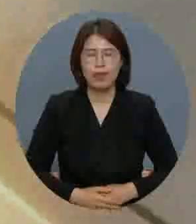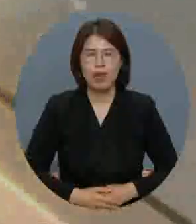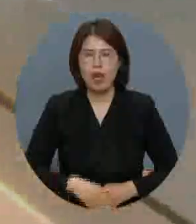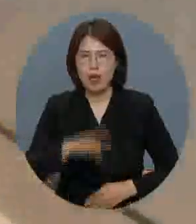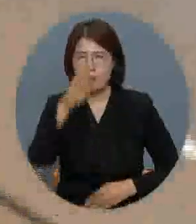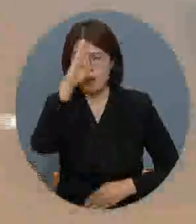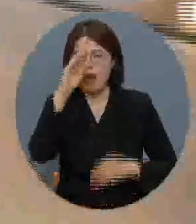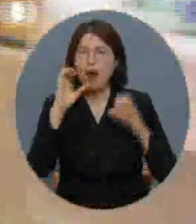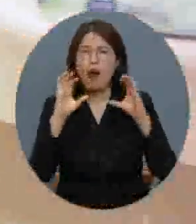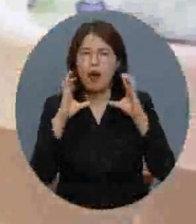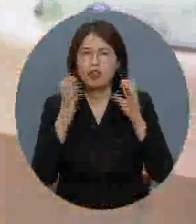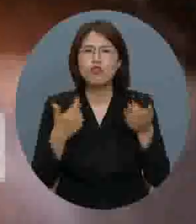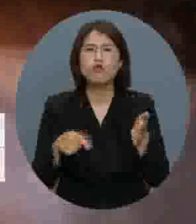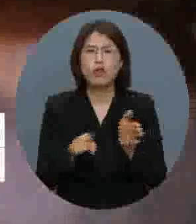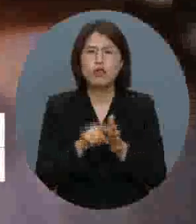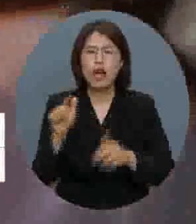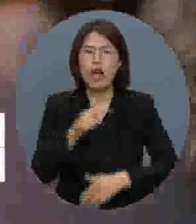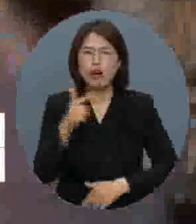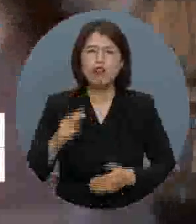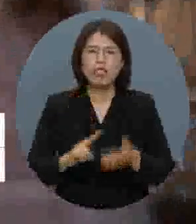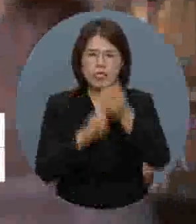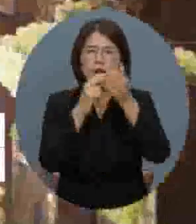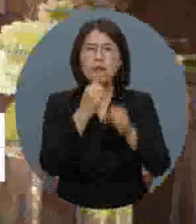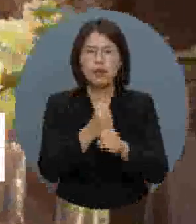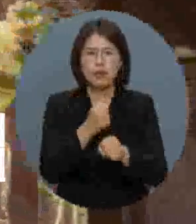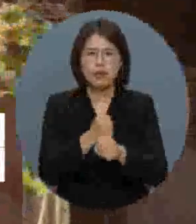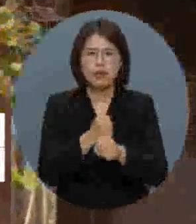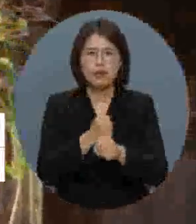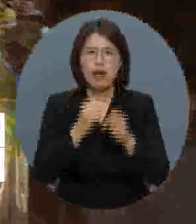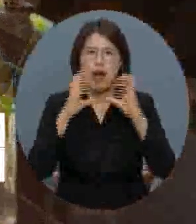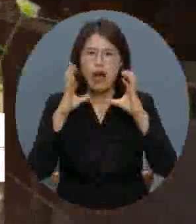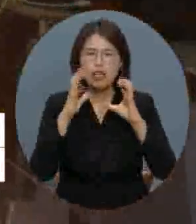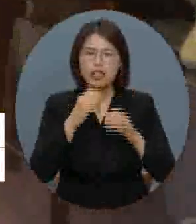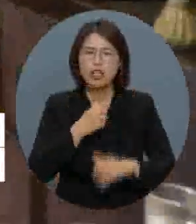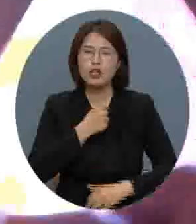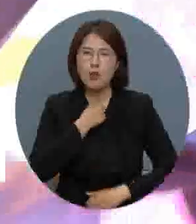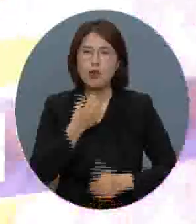난치병 아이들을 위한 하루 기적 만들기. 아이들의 소원을